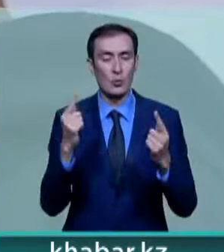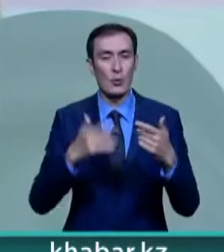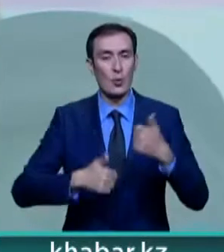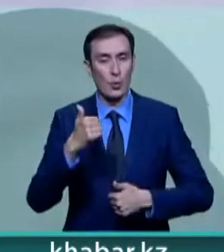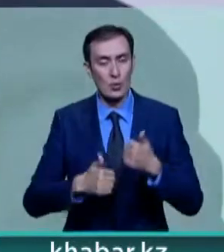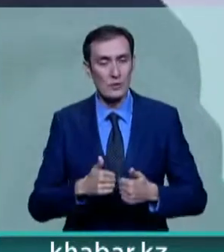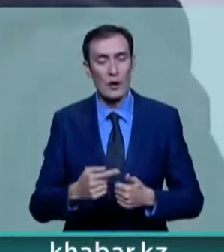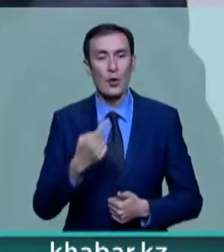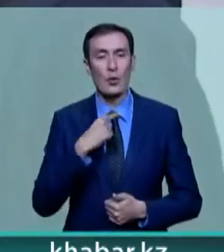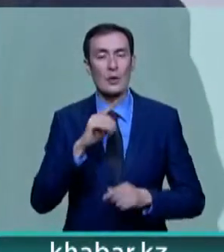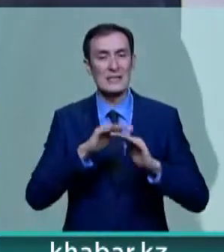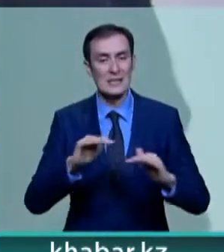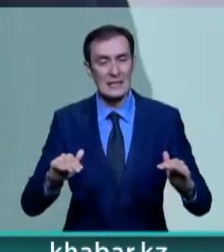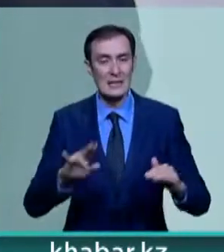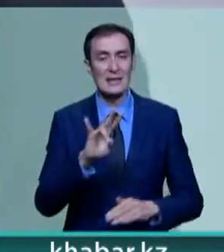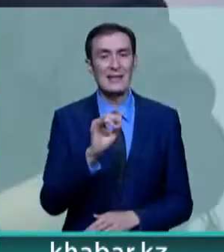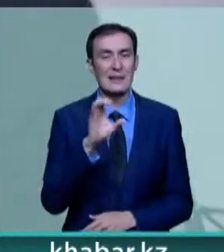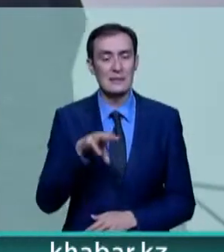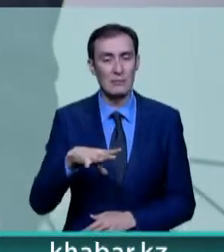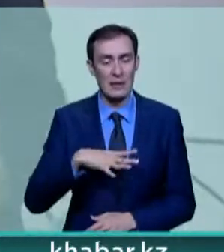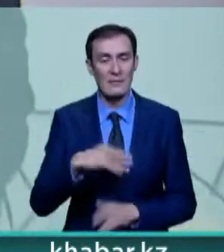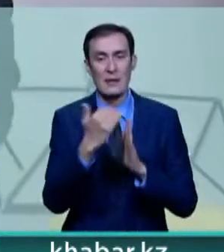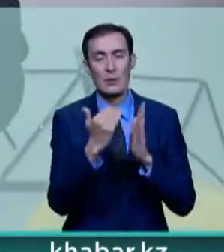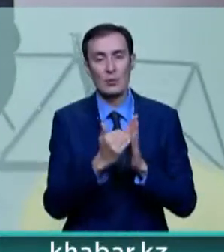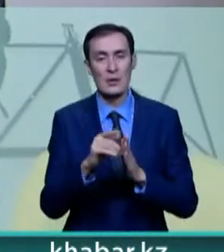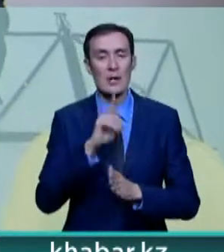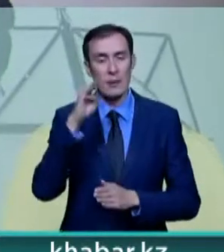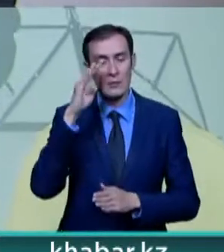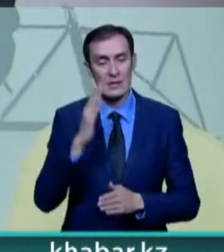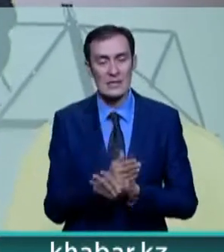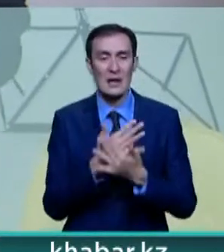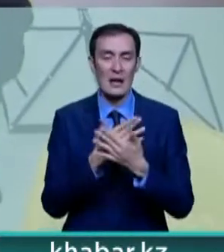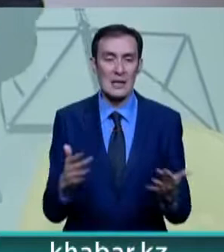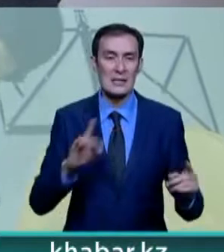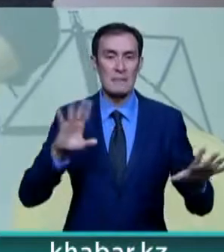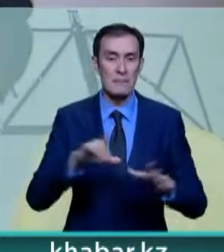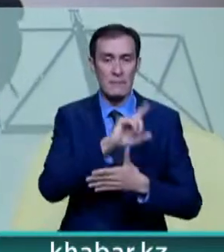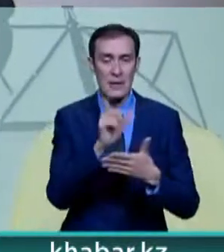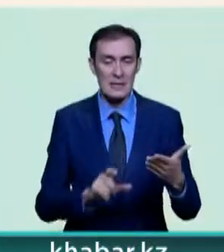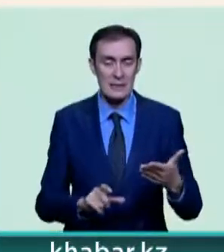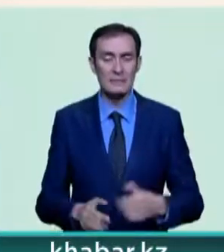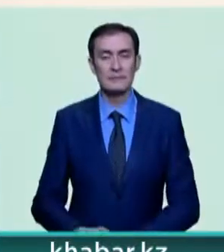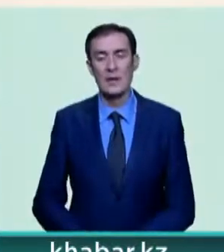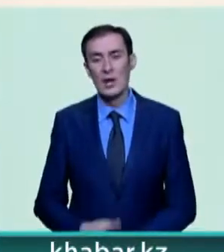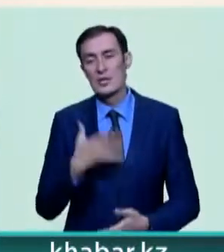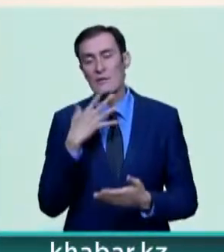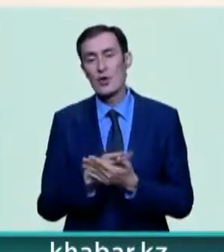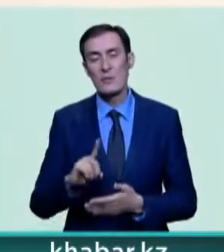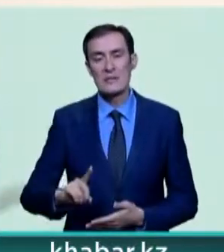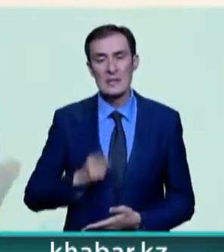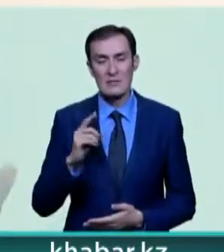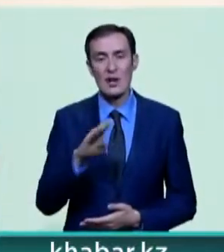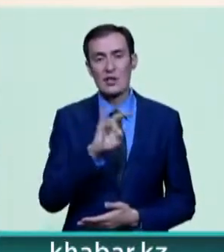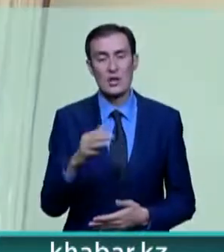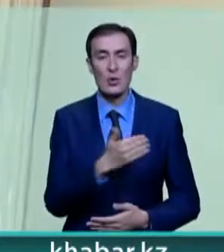конкурсах, как «Голос дети» и «Next». В репертуаре подростка есть песни разного формата, направлений и стилей. Все свое мастерство Жан